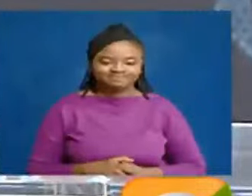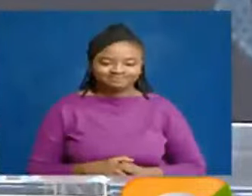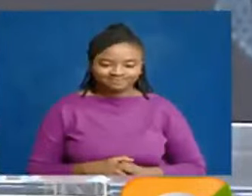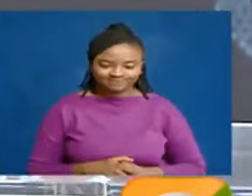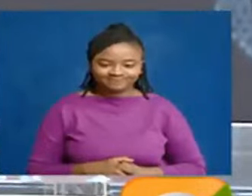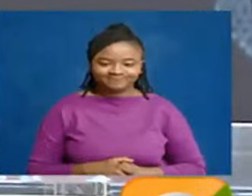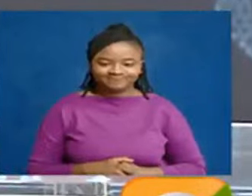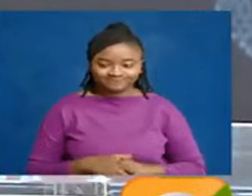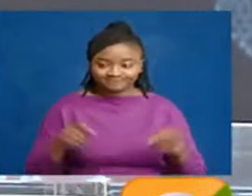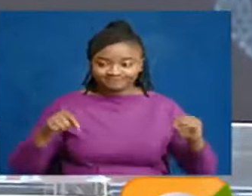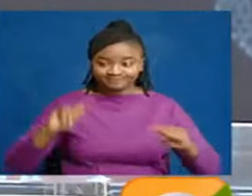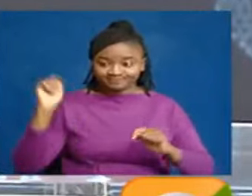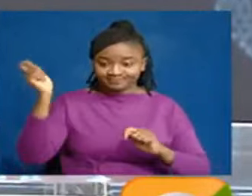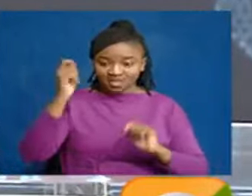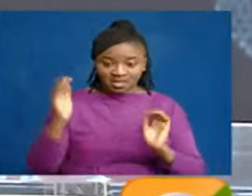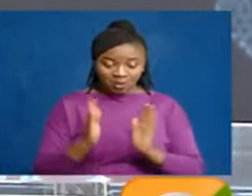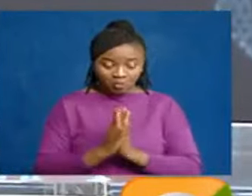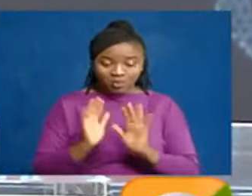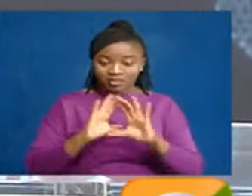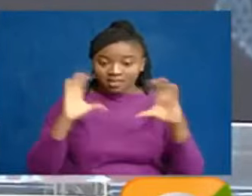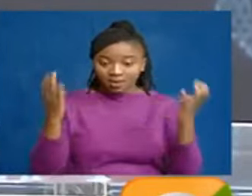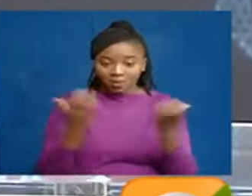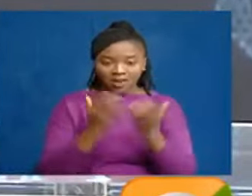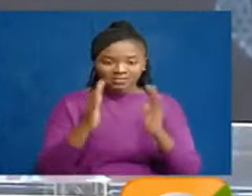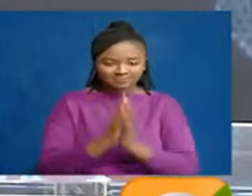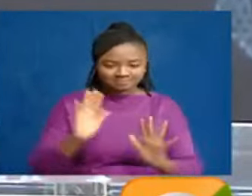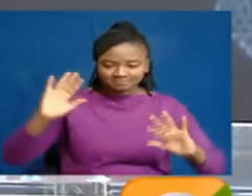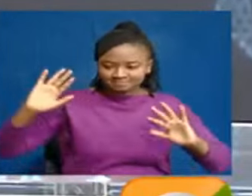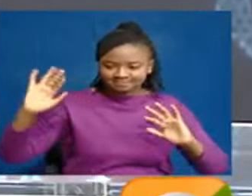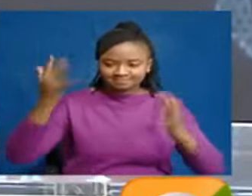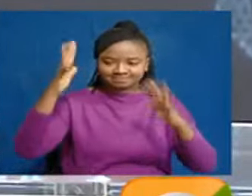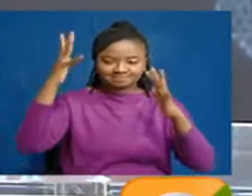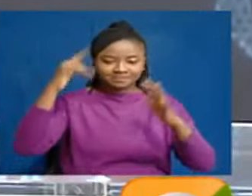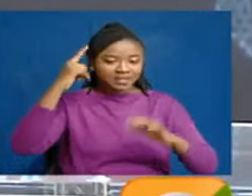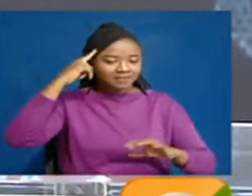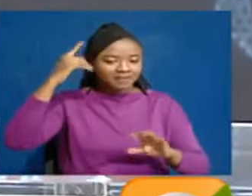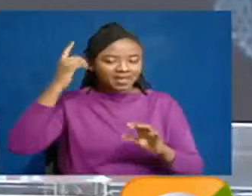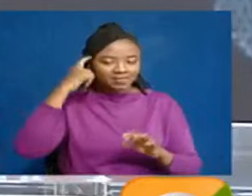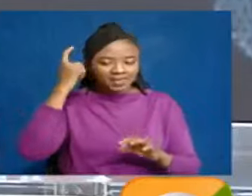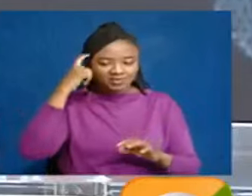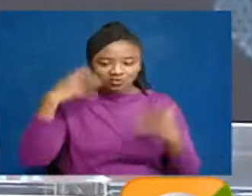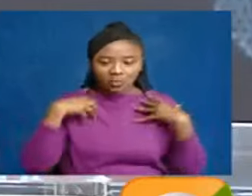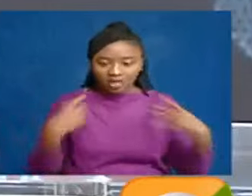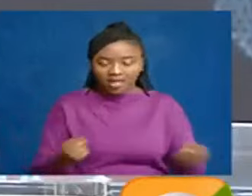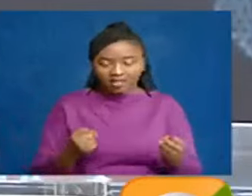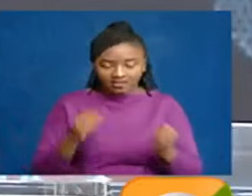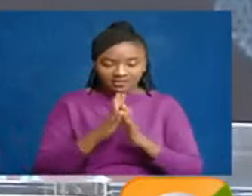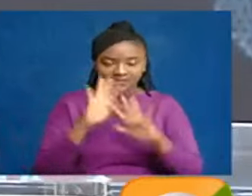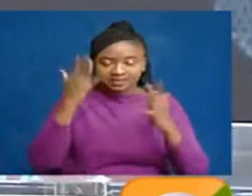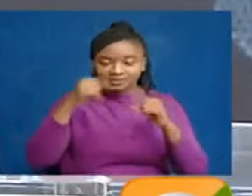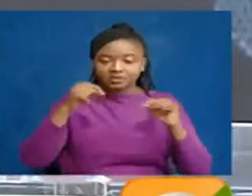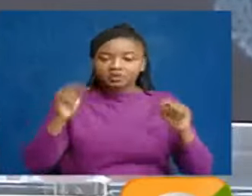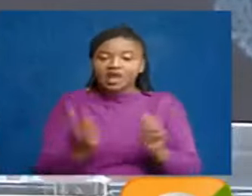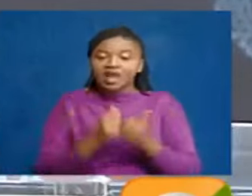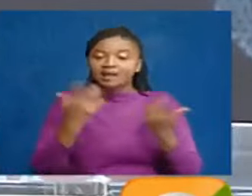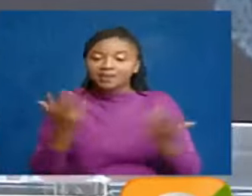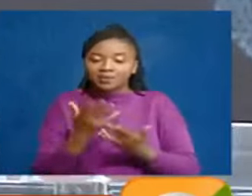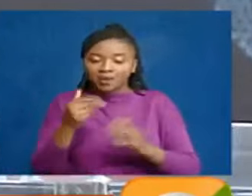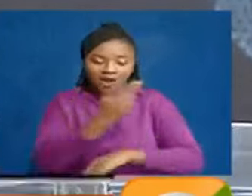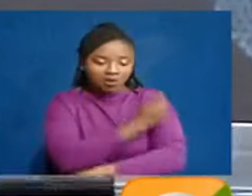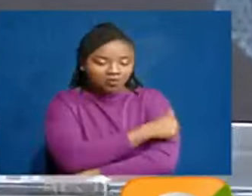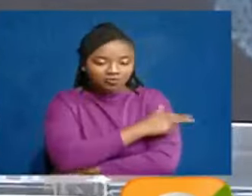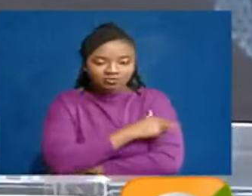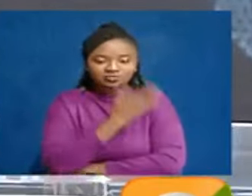Na mtazamaji, Kenya imejiunga na ulimwengu kuadhimisha siku ya afya ya akili ulimwenguni katika sherehe zilizofanyika katika hospitali